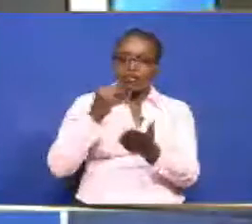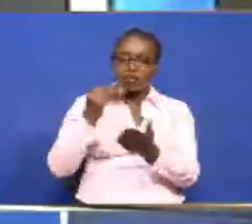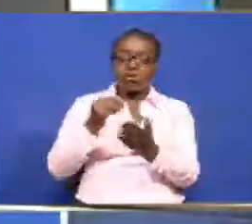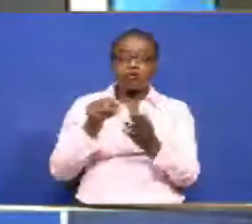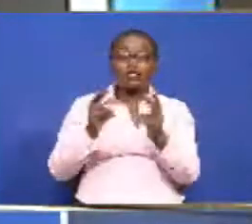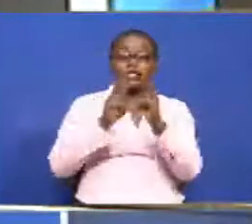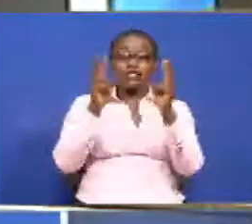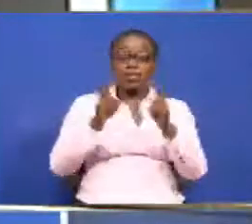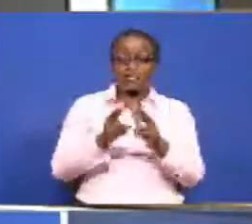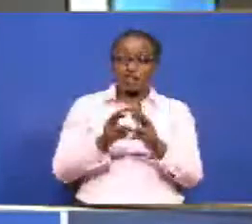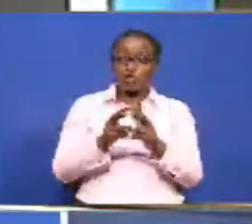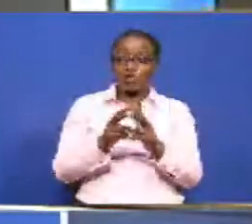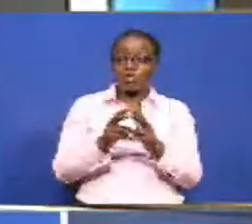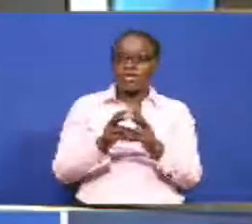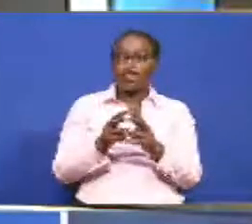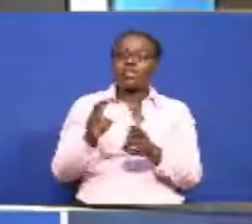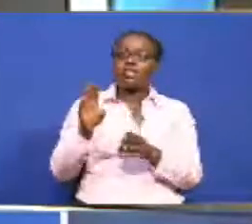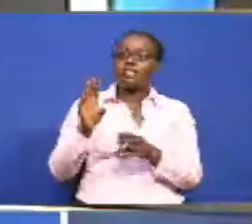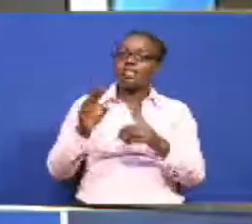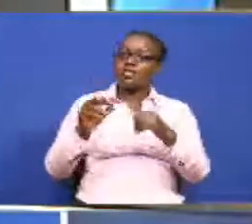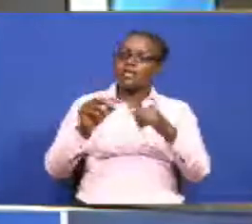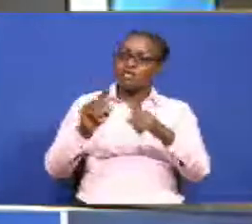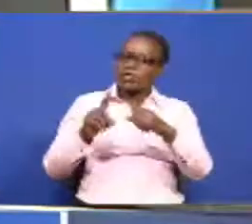ni bilioni